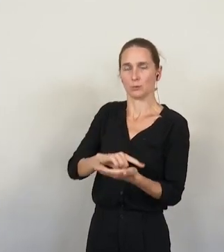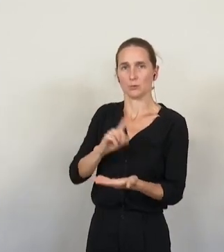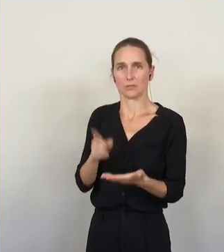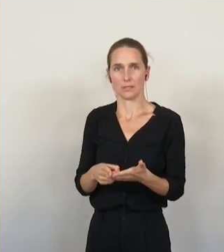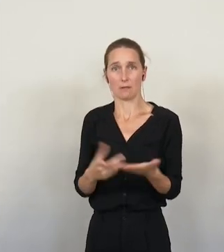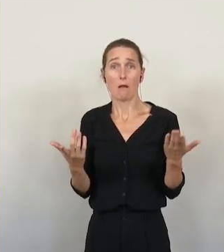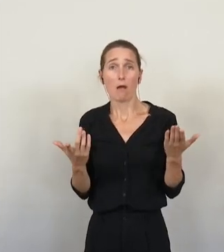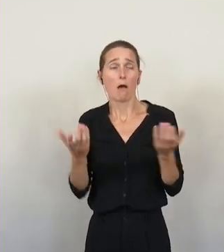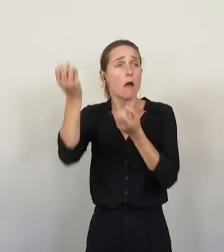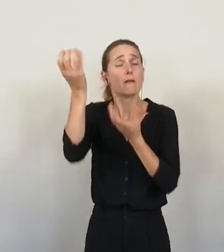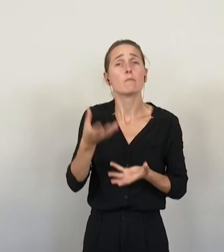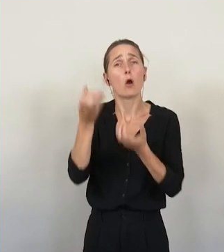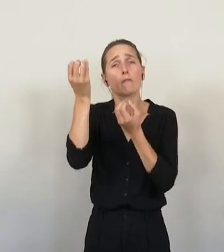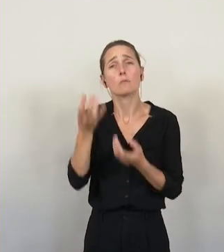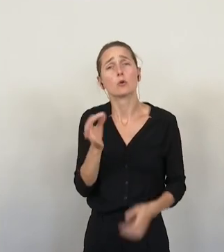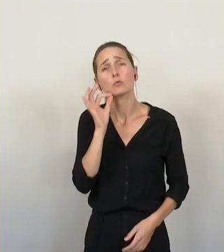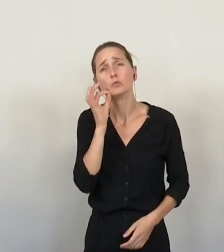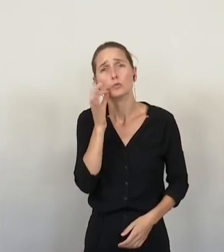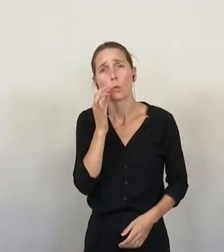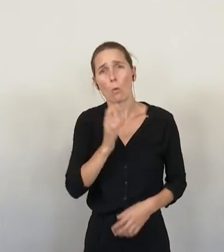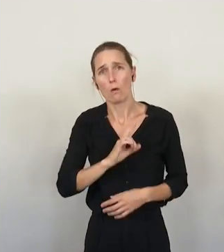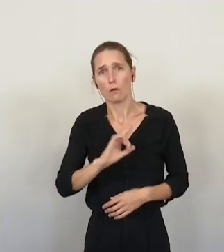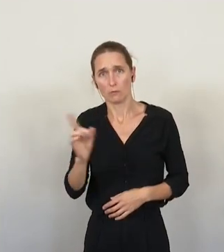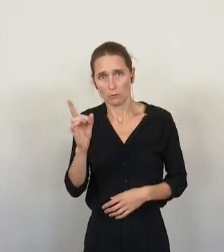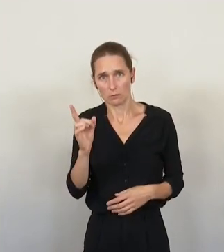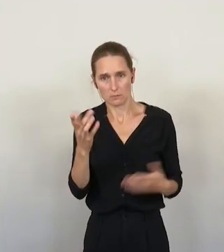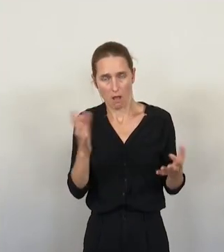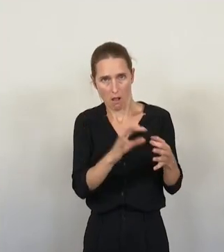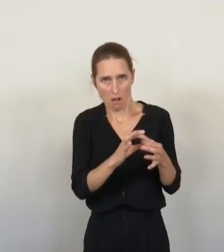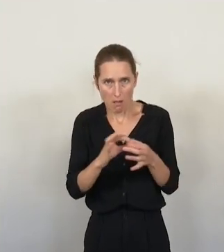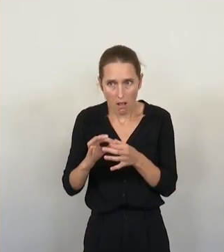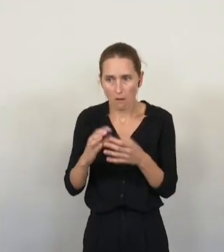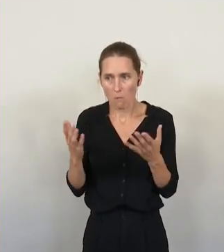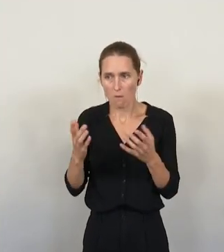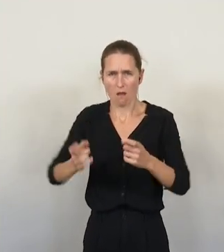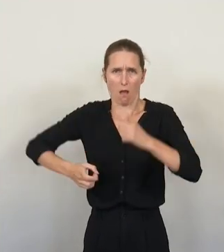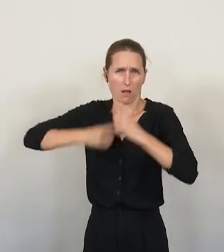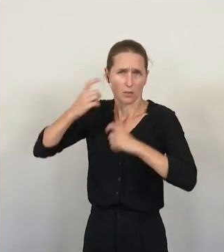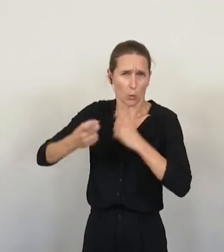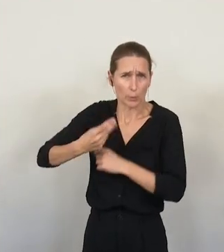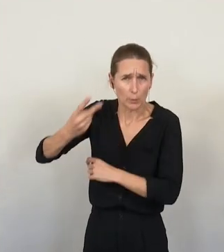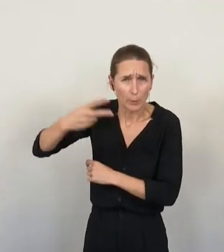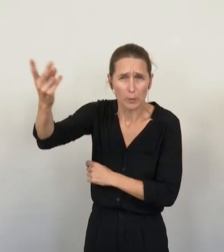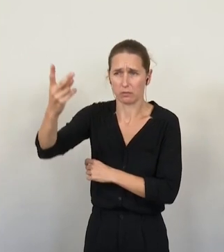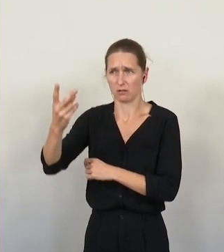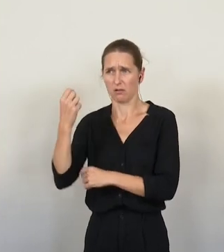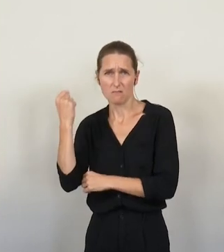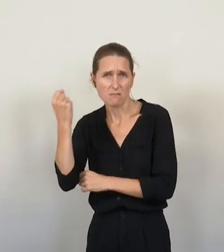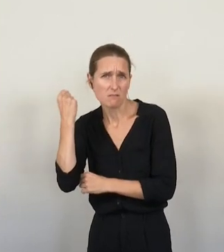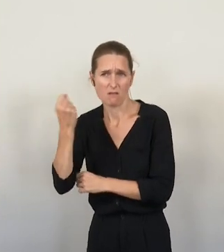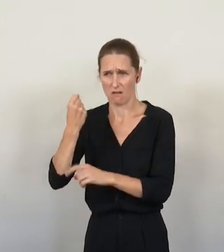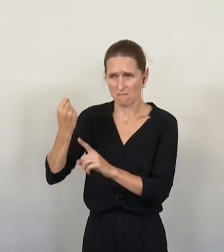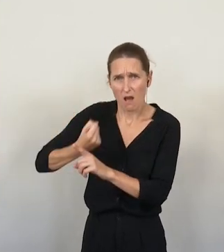sauf divers liés à la montée si c'était encore possible des agressions des règlements de compte ce que je veux vous